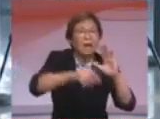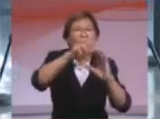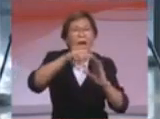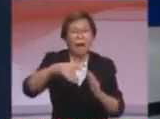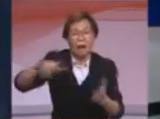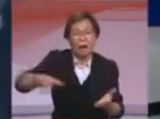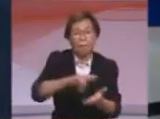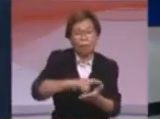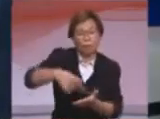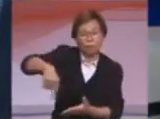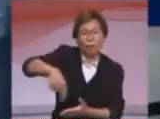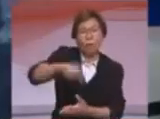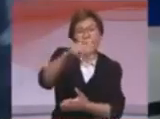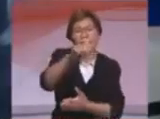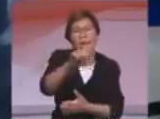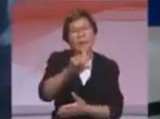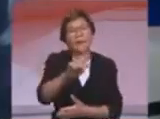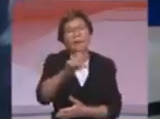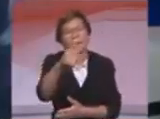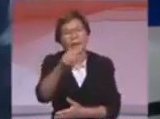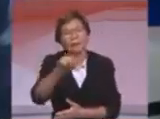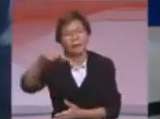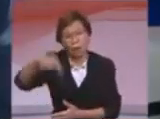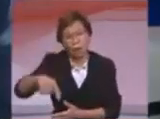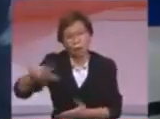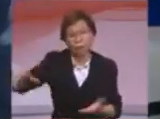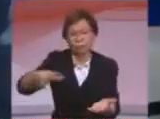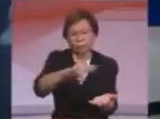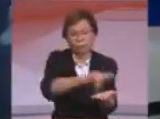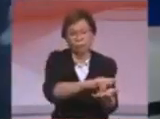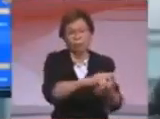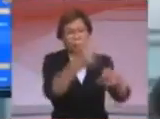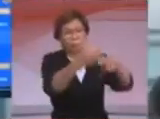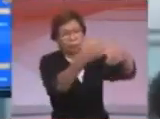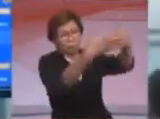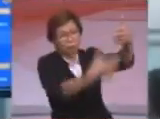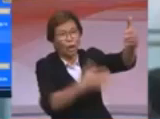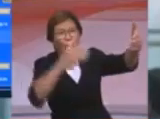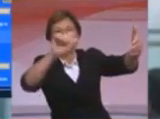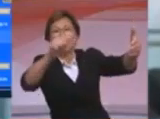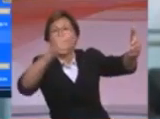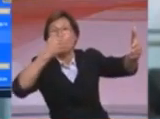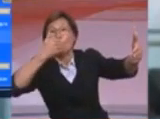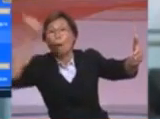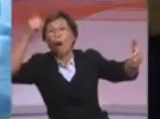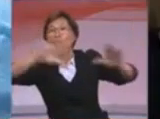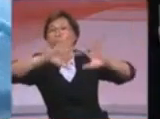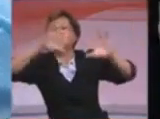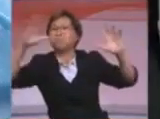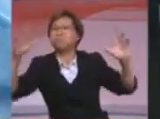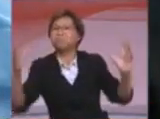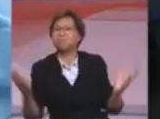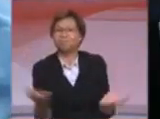Quality ASQ, lapangan terbang antarabangsa Kuala Lumpur disenarai 10 terbaik di dunia.